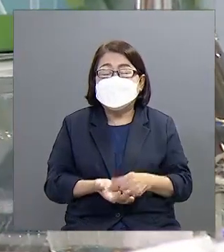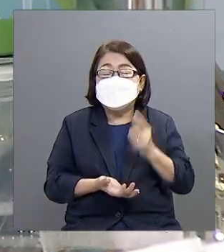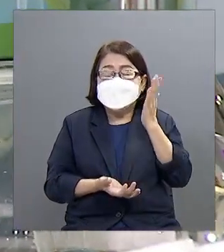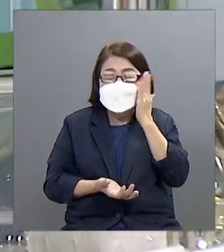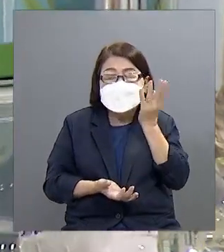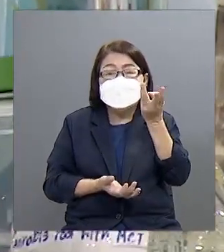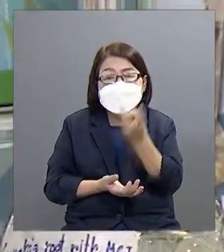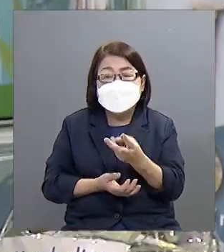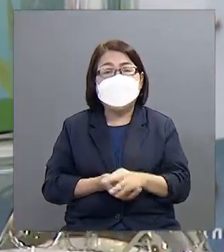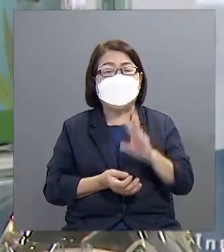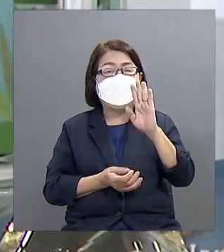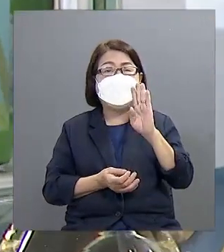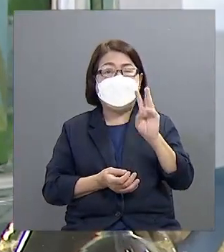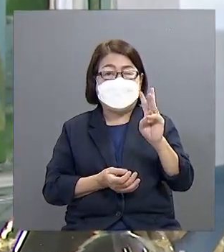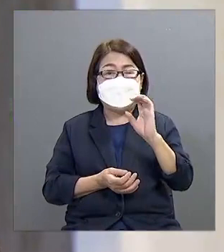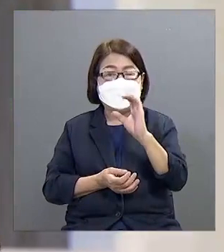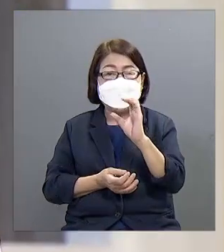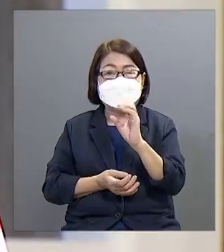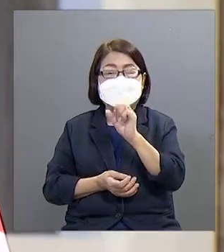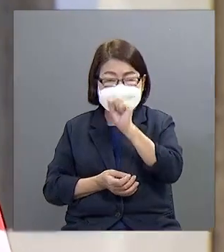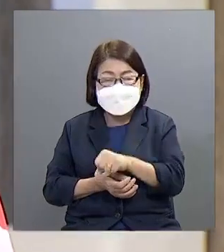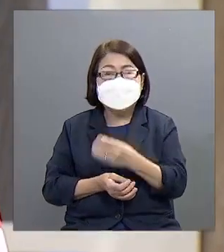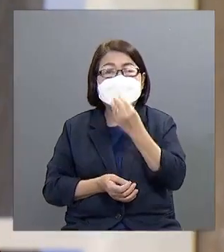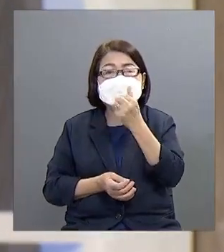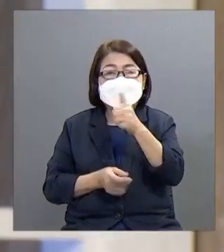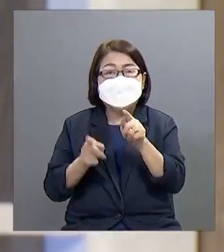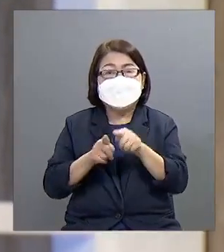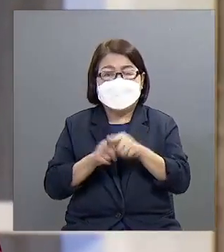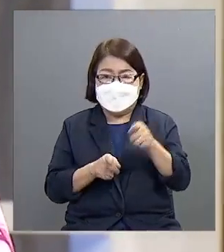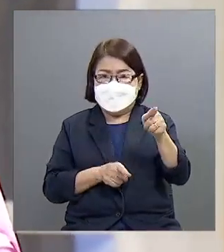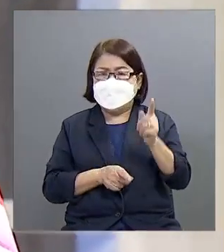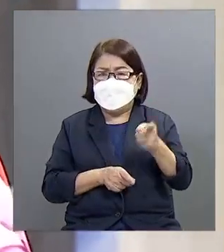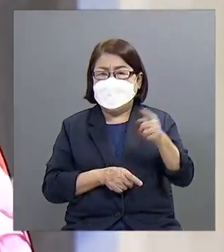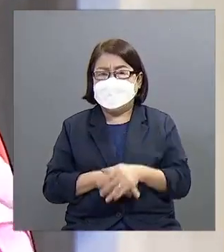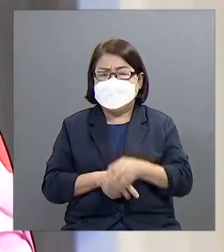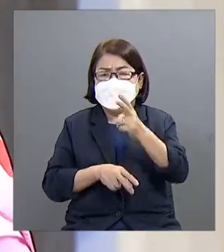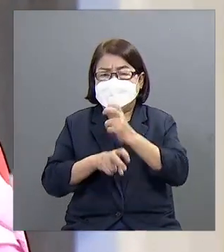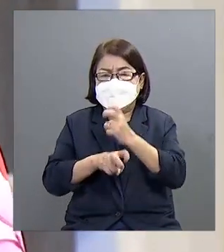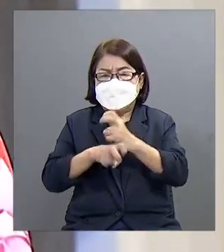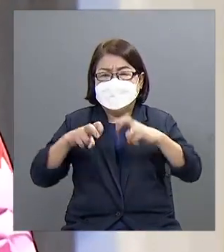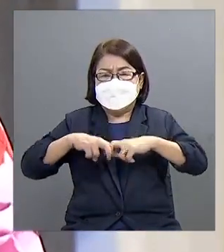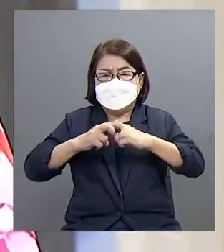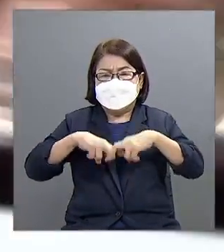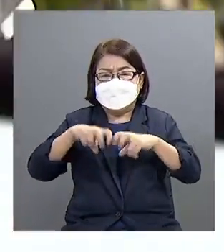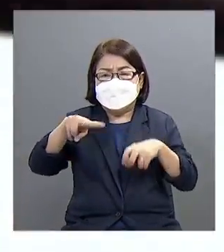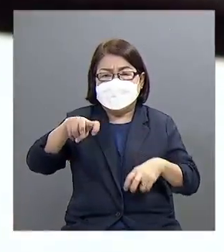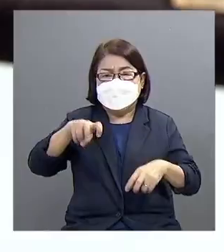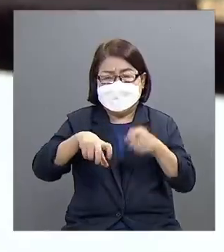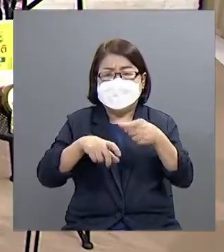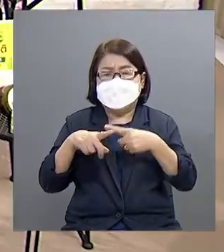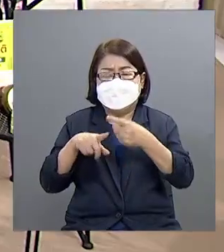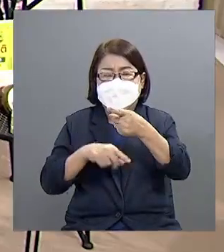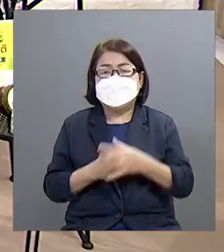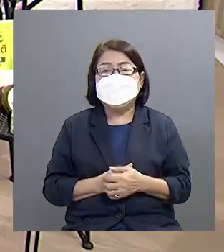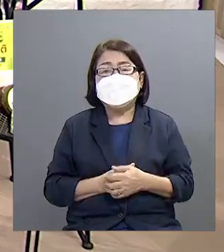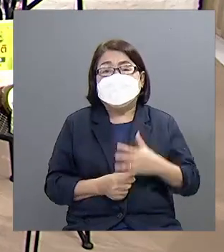ดื่ม เป๊ะเลยครับเป๊ะเลยครับ คุณยุ้ยคุณควรนะกระดูกข้อเข่าคุณเดี๋ยวนี้ไม่ค่อยดีแล้วแม่ แต่ถ้าใครไม่ชอบเม็ดฟู่ก็ เป็นแคปซู